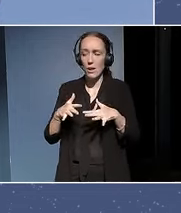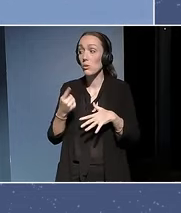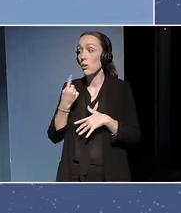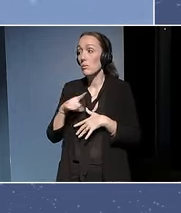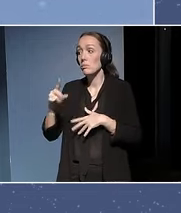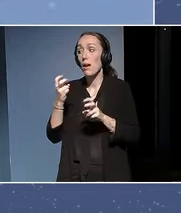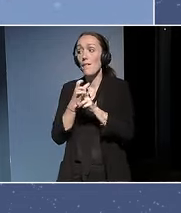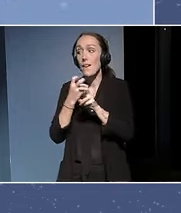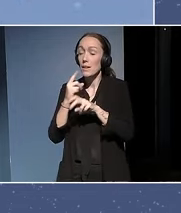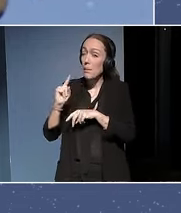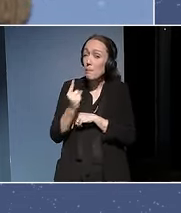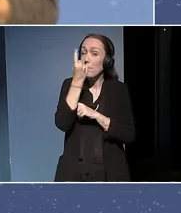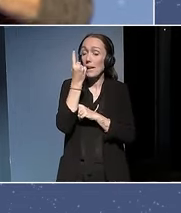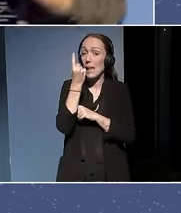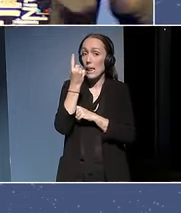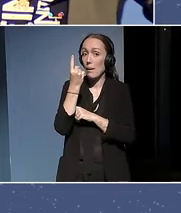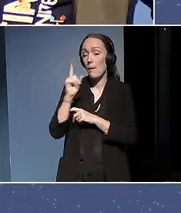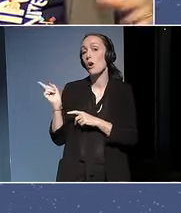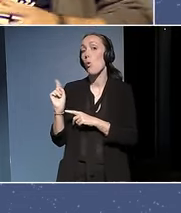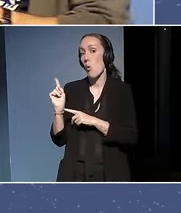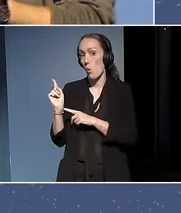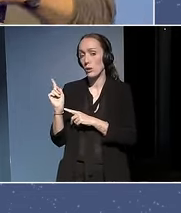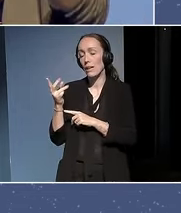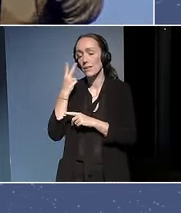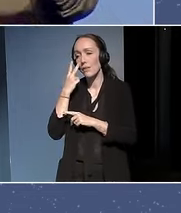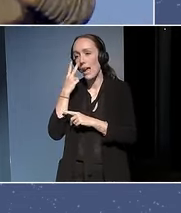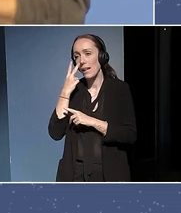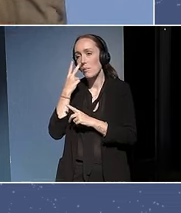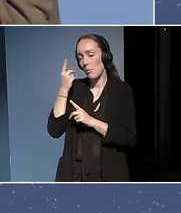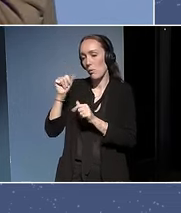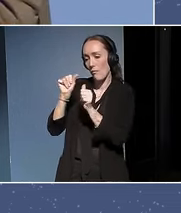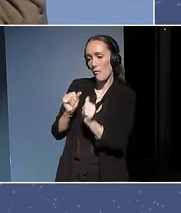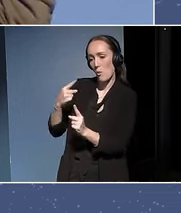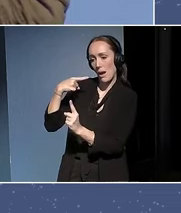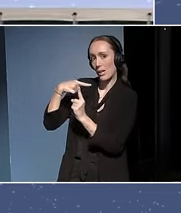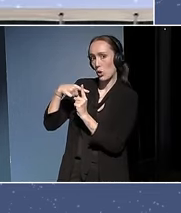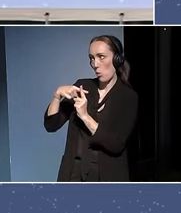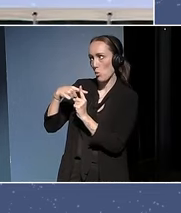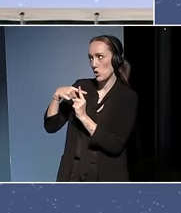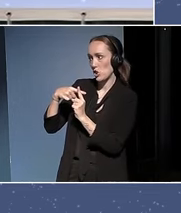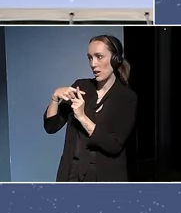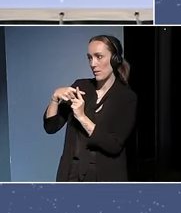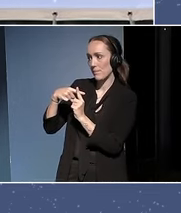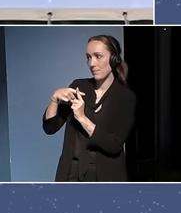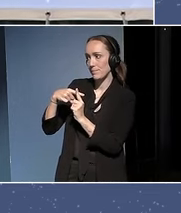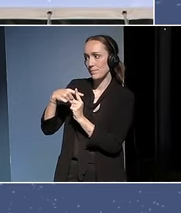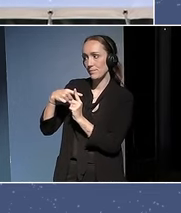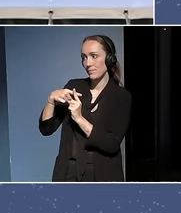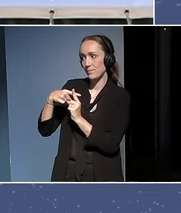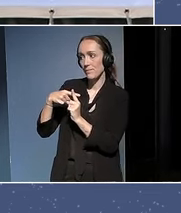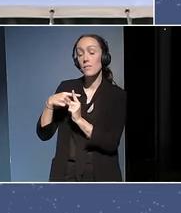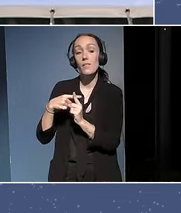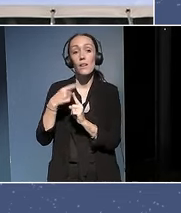vertebre della coda in cui si vede questa struttura a croce che sia proprio come cio vu dire che per avere un file così devi fare più di